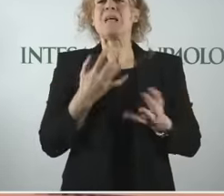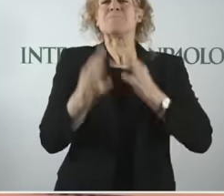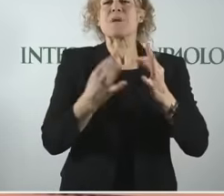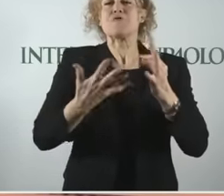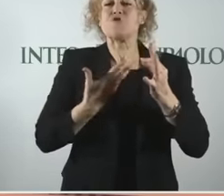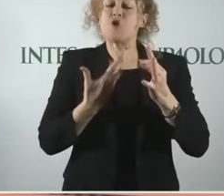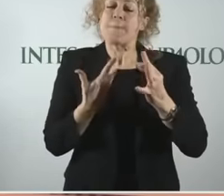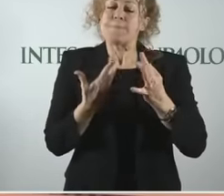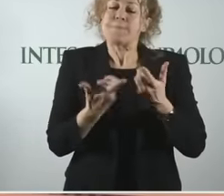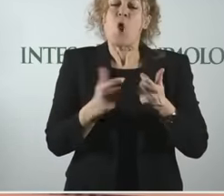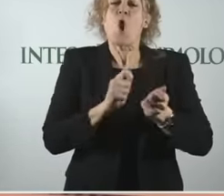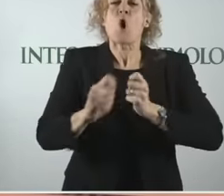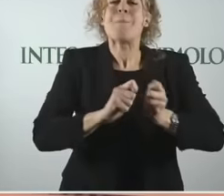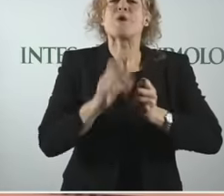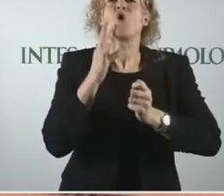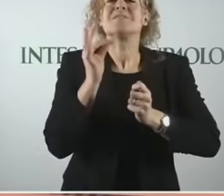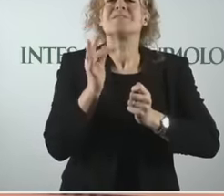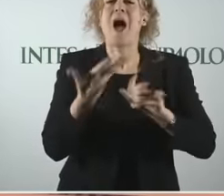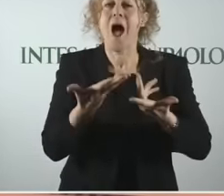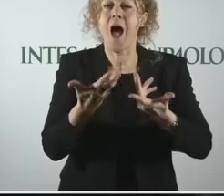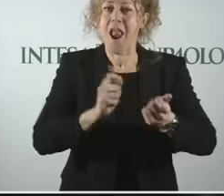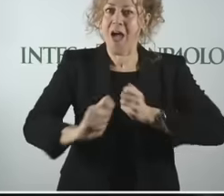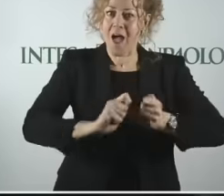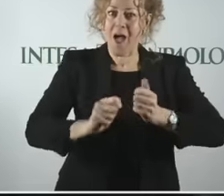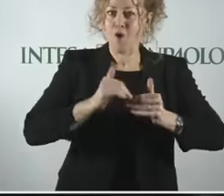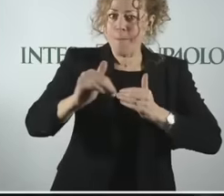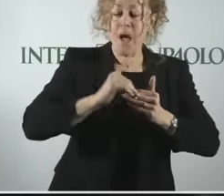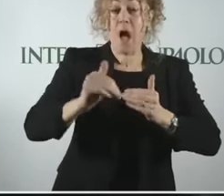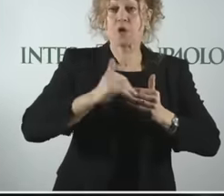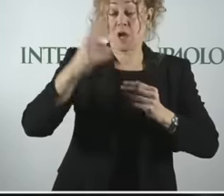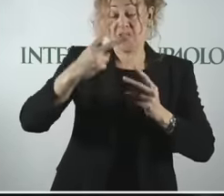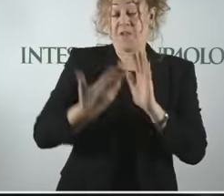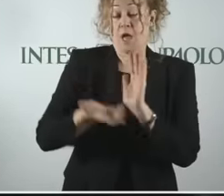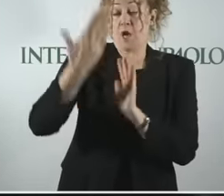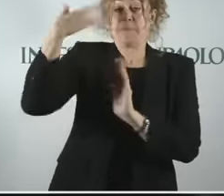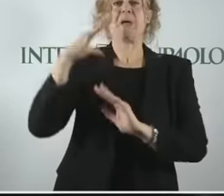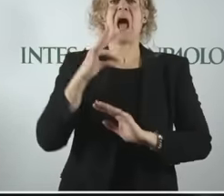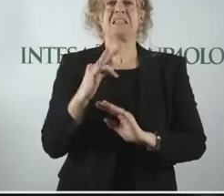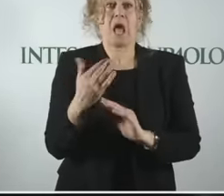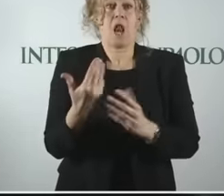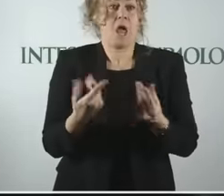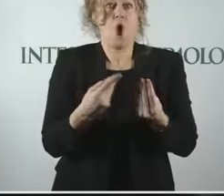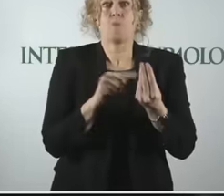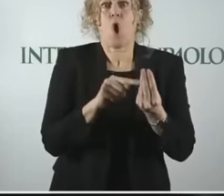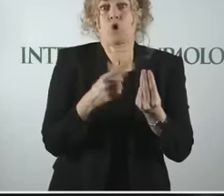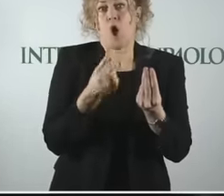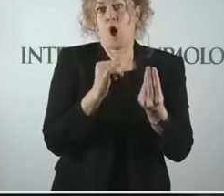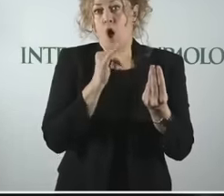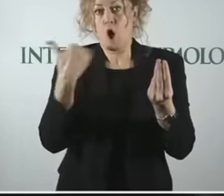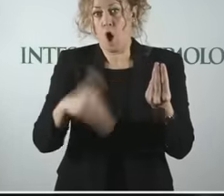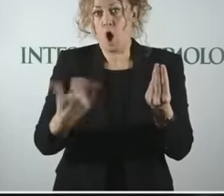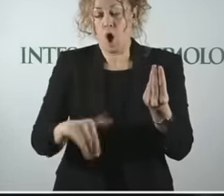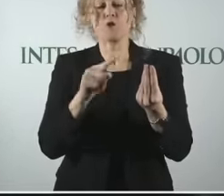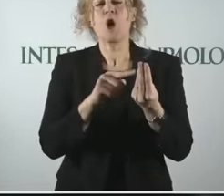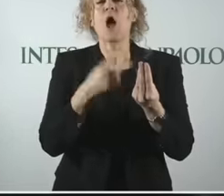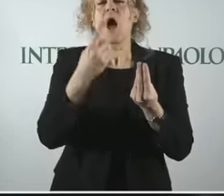soprattutto sul commercio del sale Allora è vero che il sale in passato era una merce che costava era una